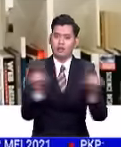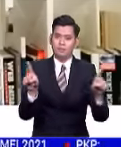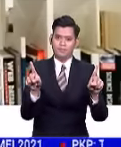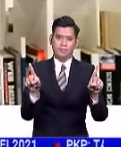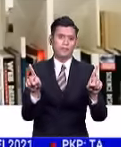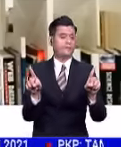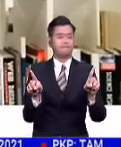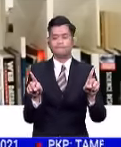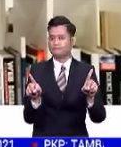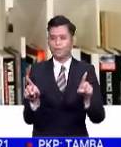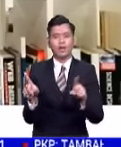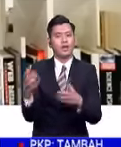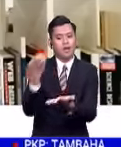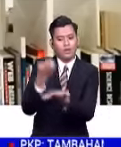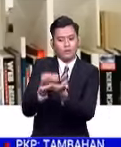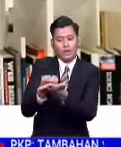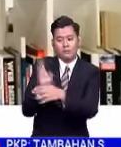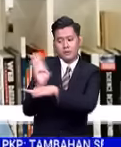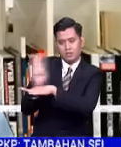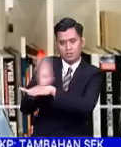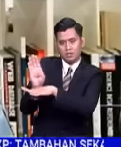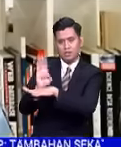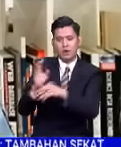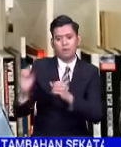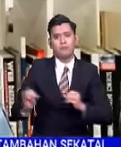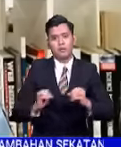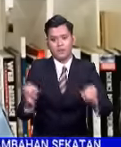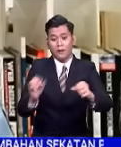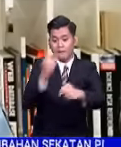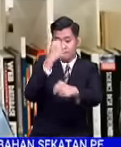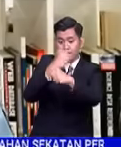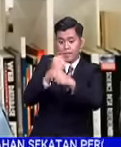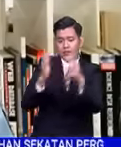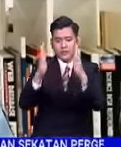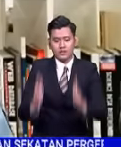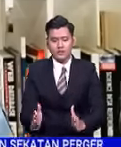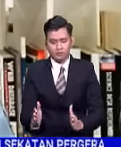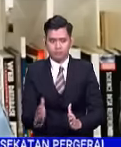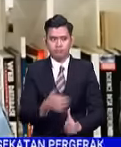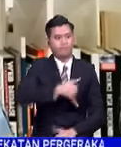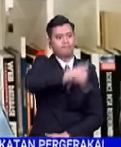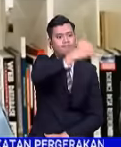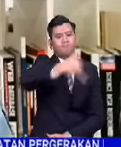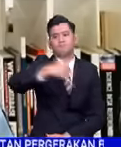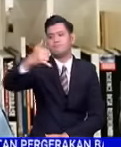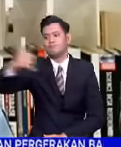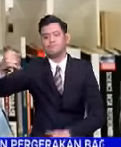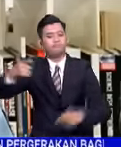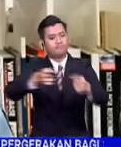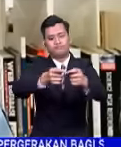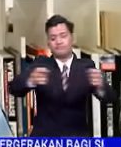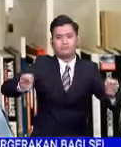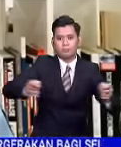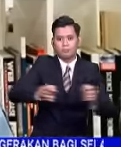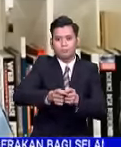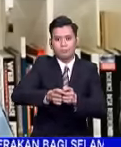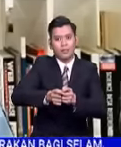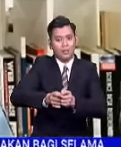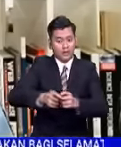ekonomi yang beroperasi. Pekerja-pekerja dan orang ramai yang mengunjungi tempat-tempat ini mesti patuh kepada